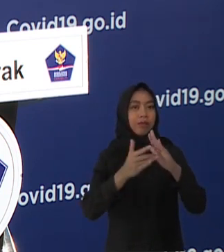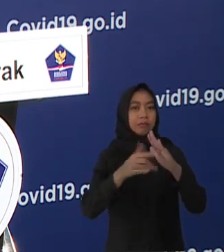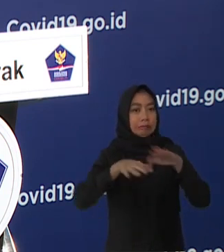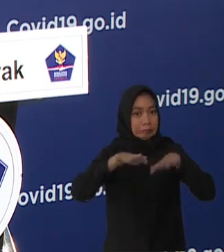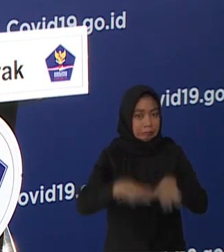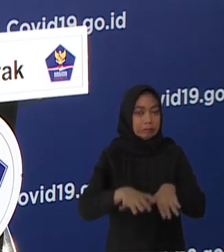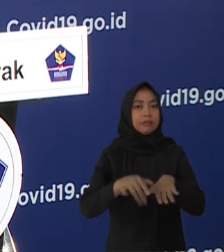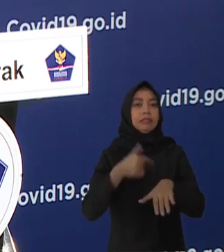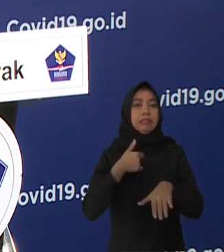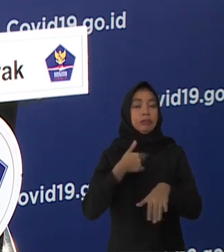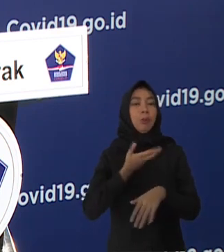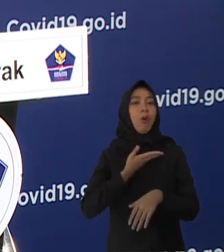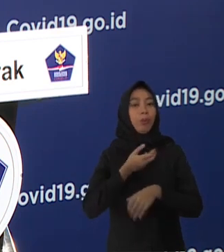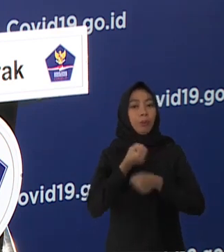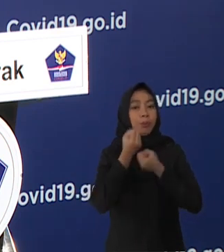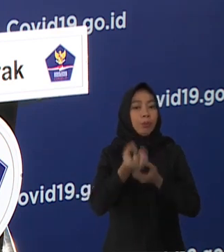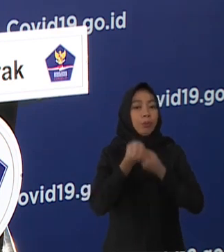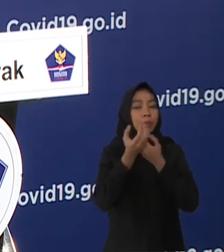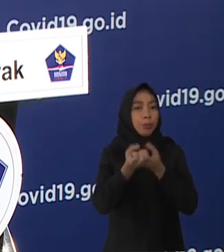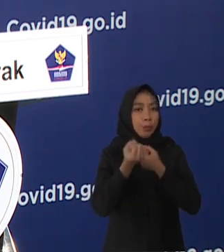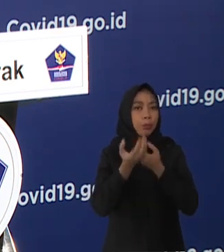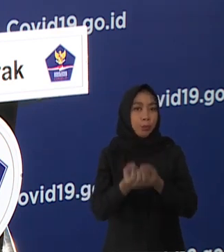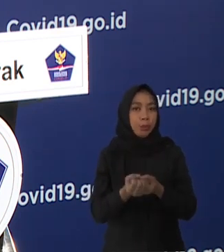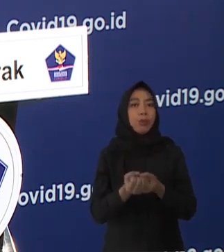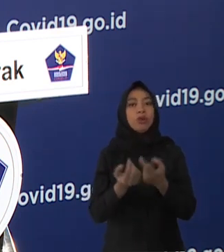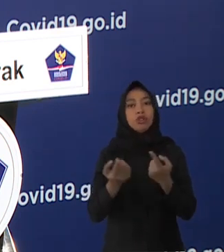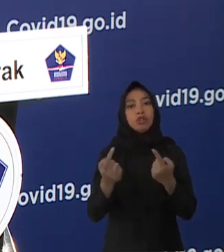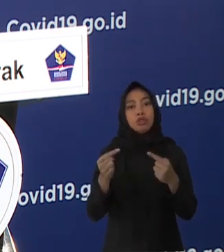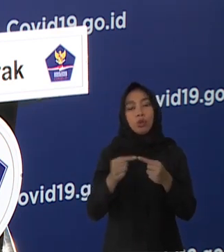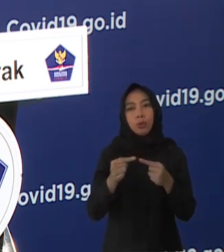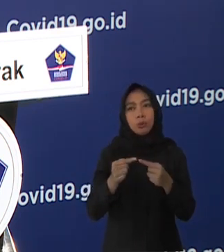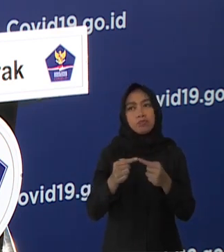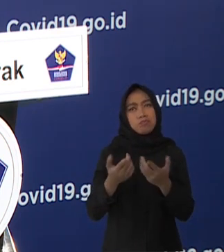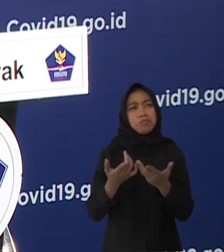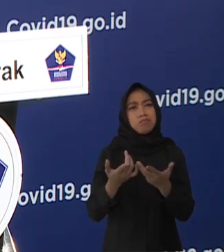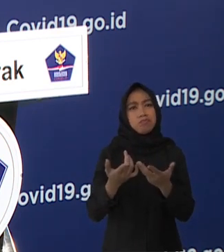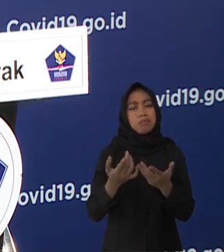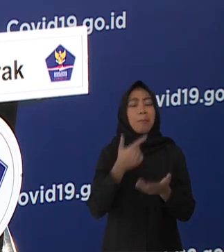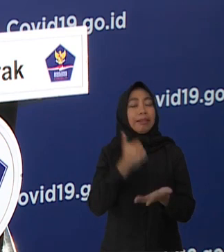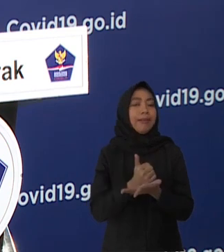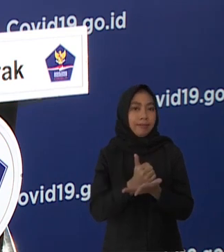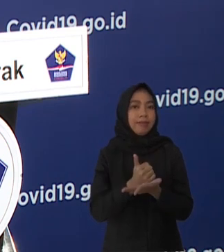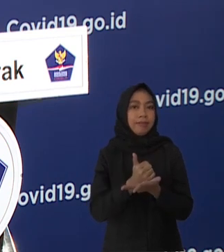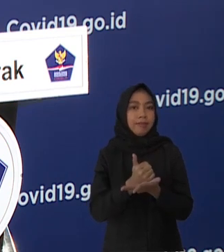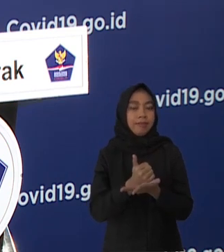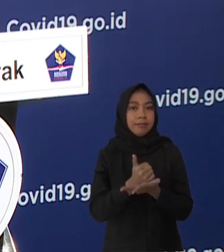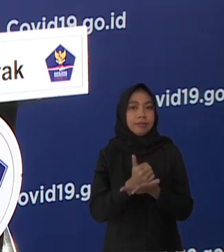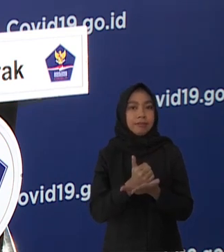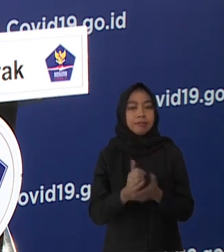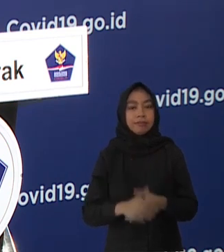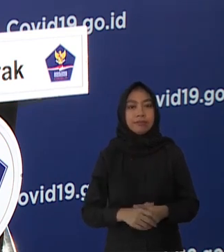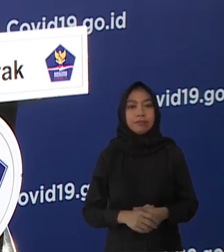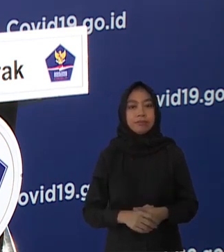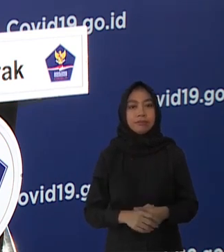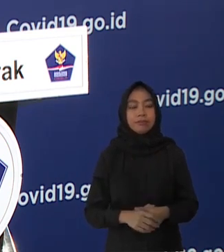menyampaikan beberapa hal yang menjadi sangat penting bagi kita semua di